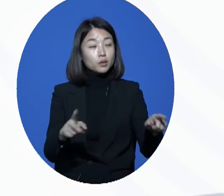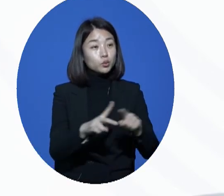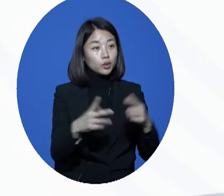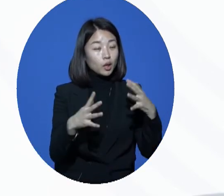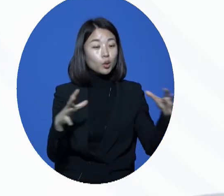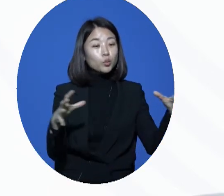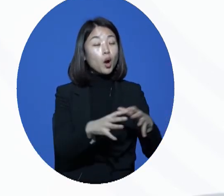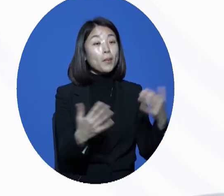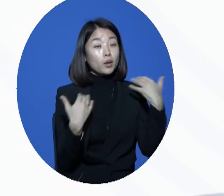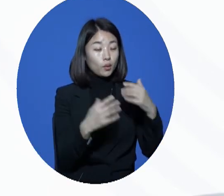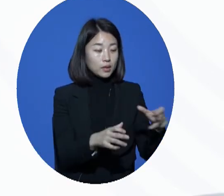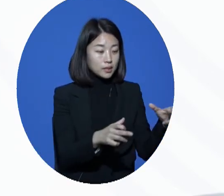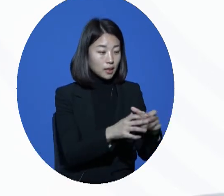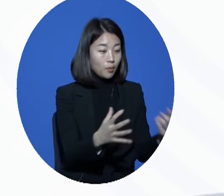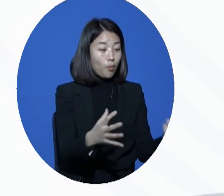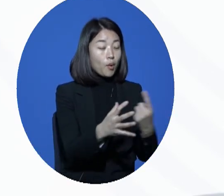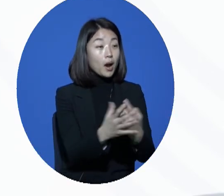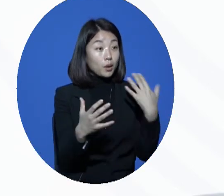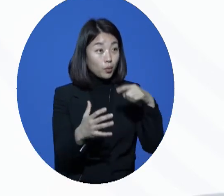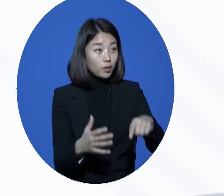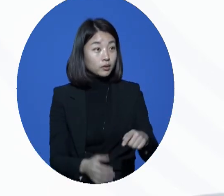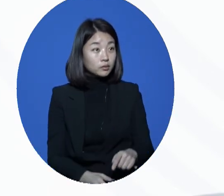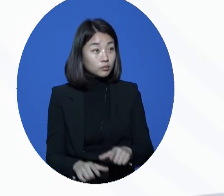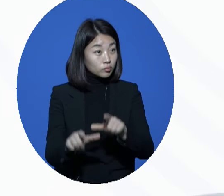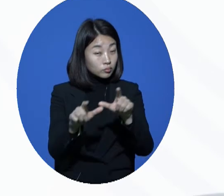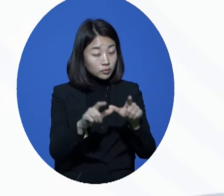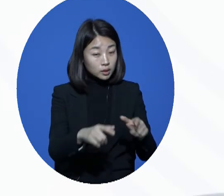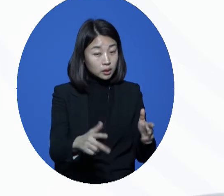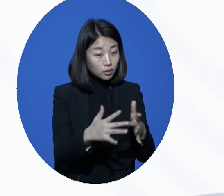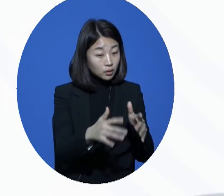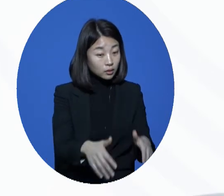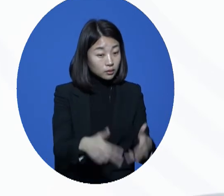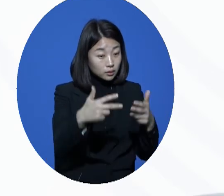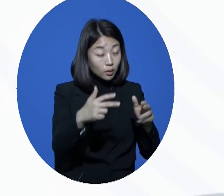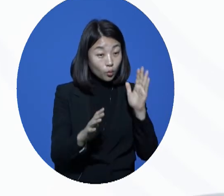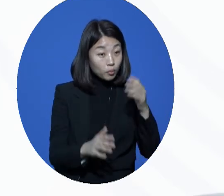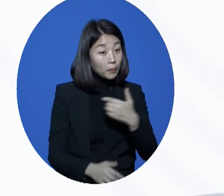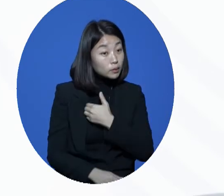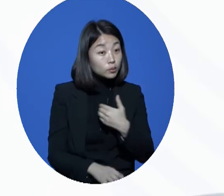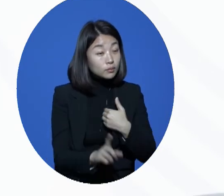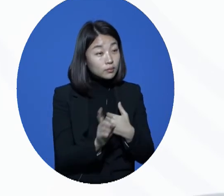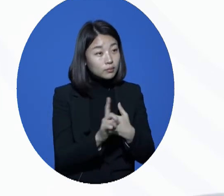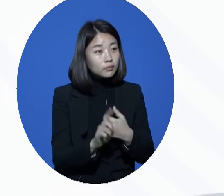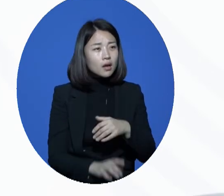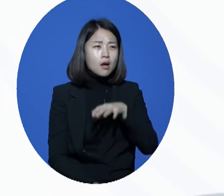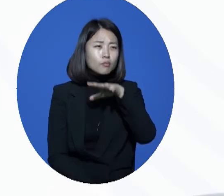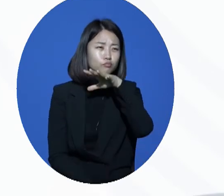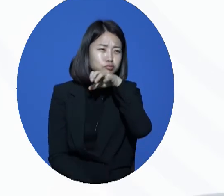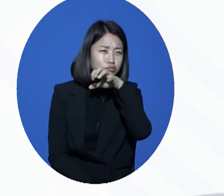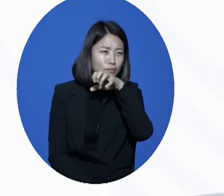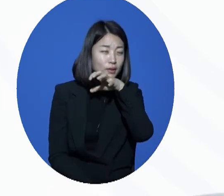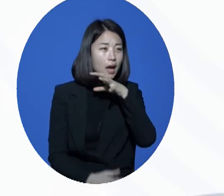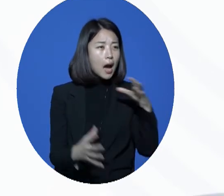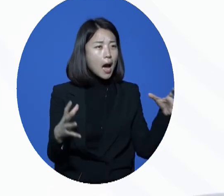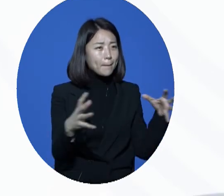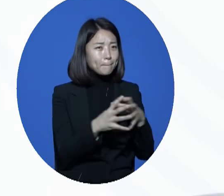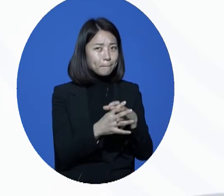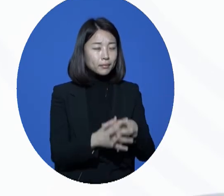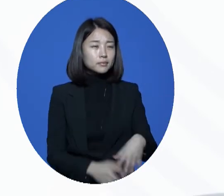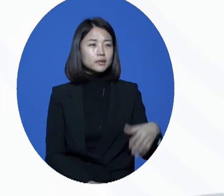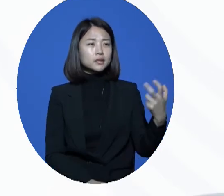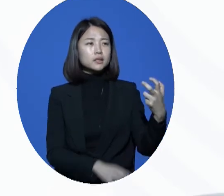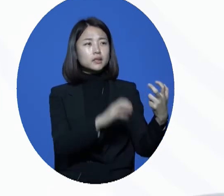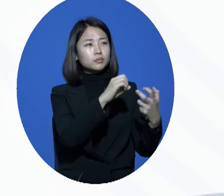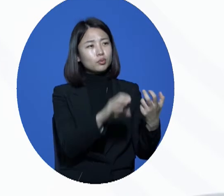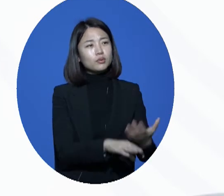초등학교 통합학급 온라인 수업에 관한 만족도를 보면 지금 불만족과 매우 불만족 합치면 약